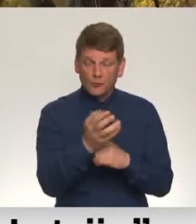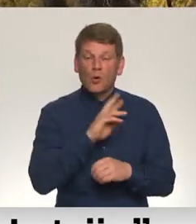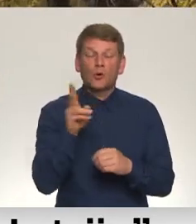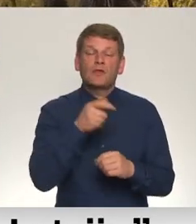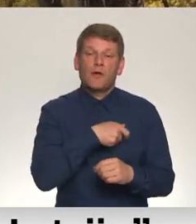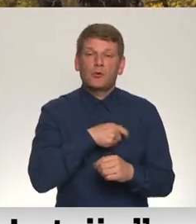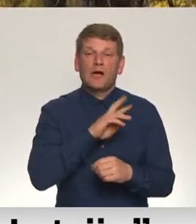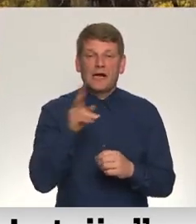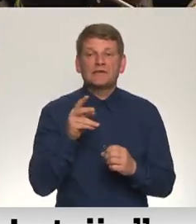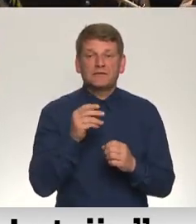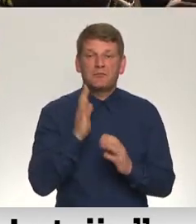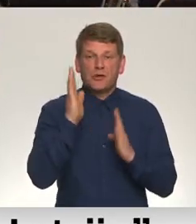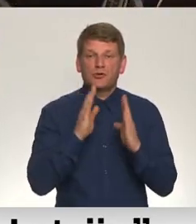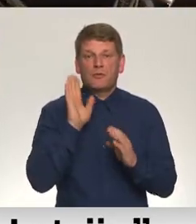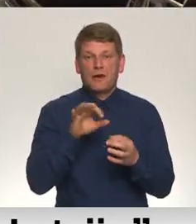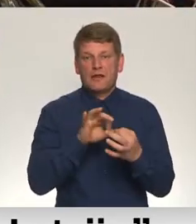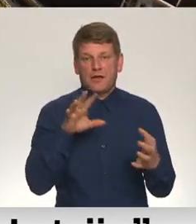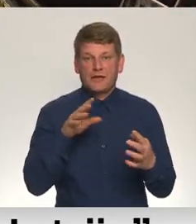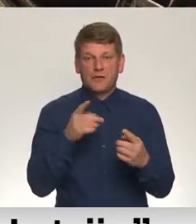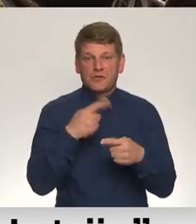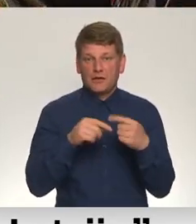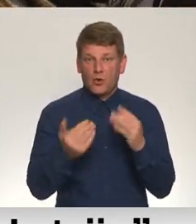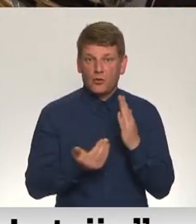neatkarības atjaunošanu.